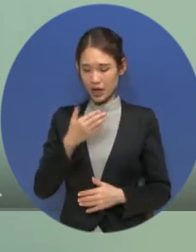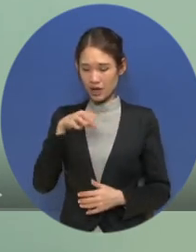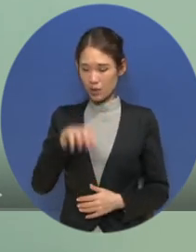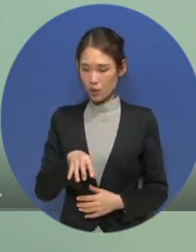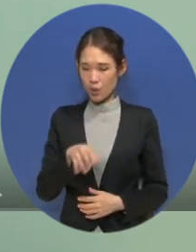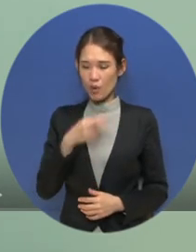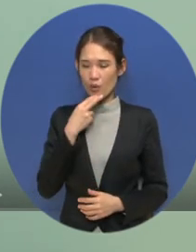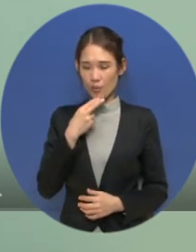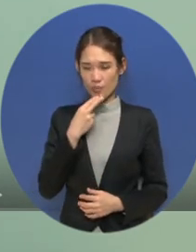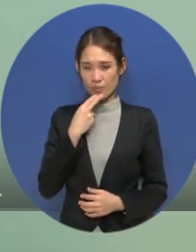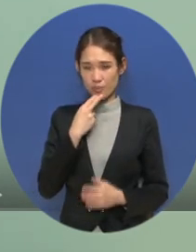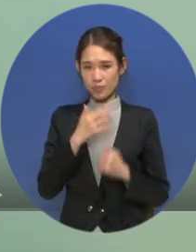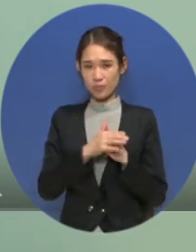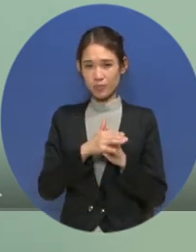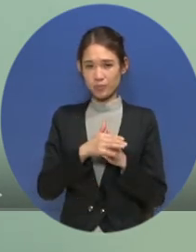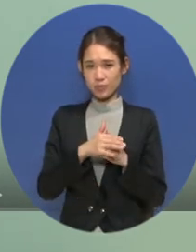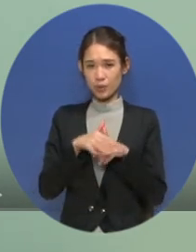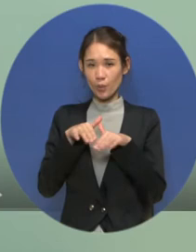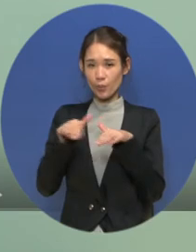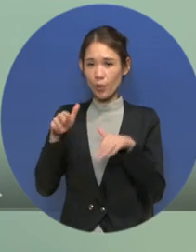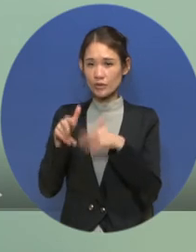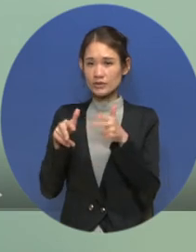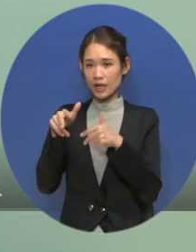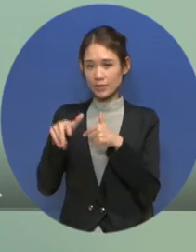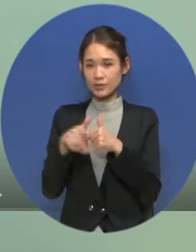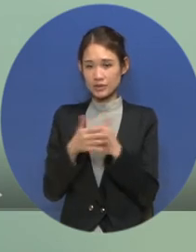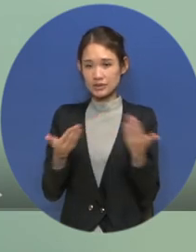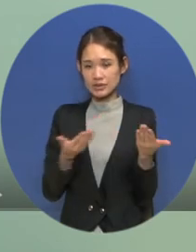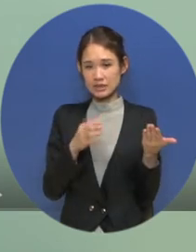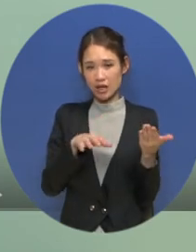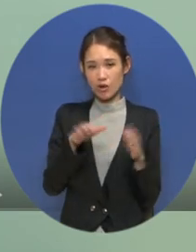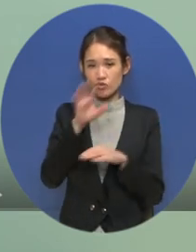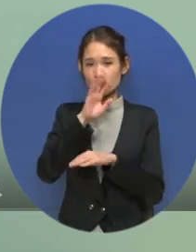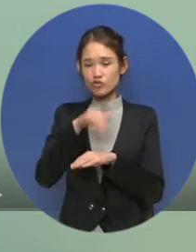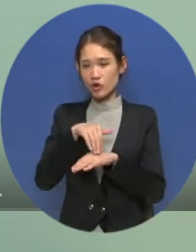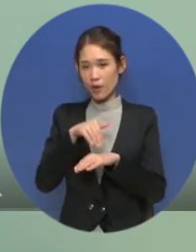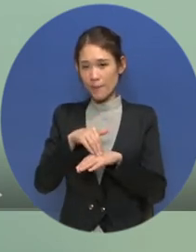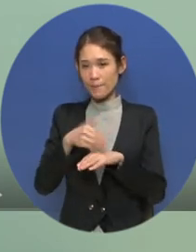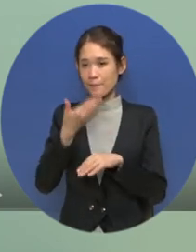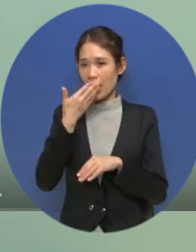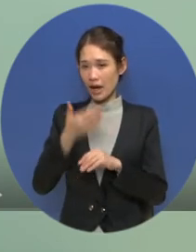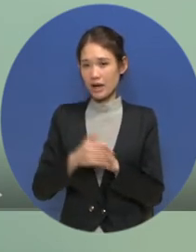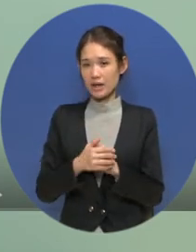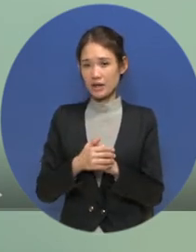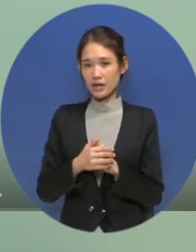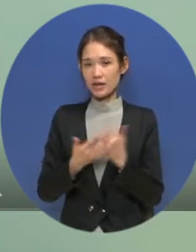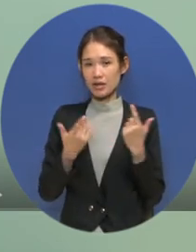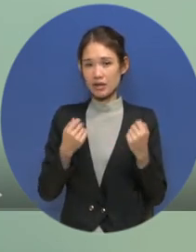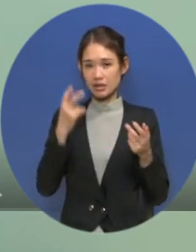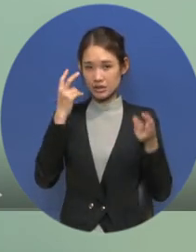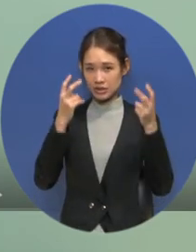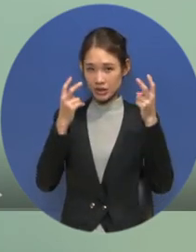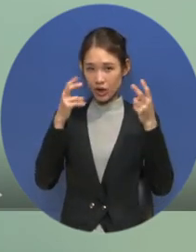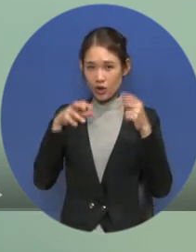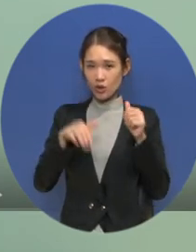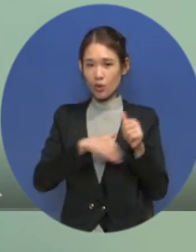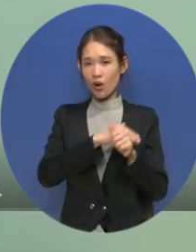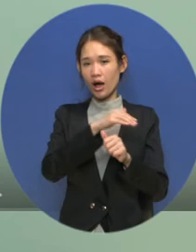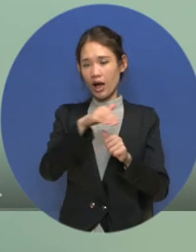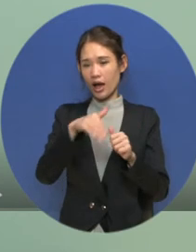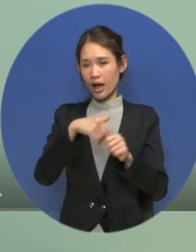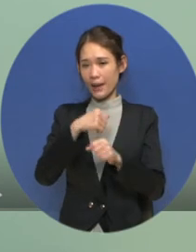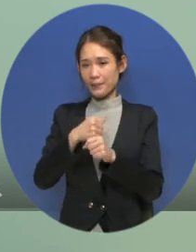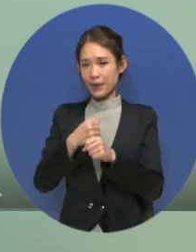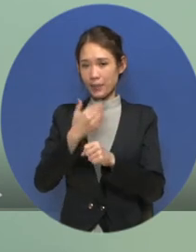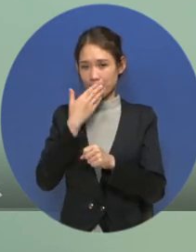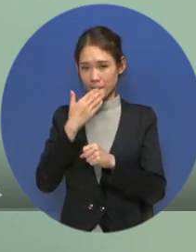없기 때문에 이런 표준사업장에서 우리 친구들이 지금 일을 하고 훈련을 받고 있는 거고요. 이런 환경을 만들 수 있는